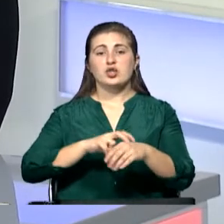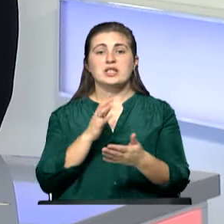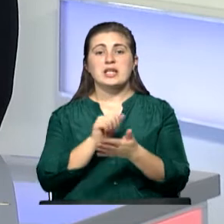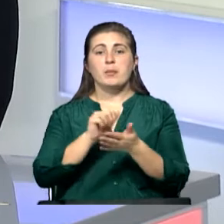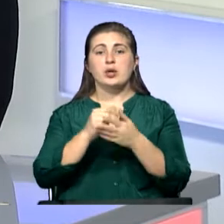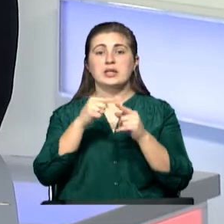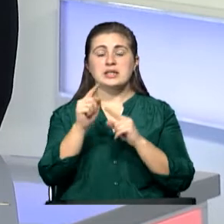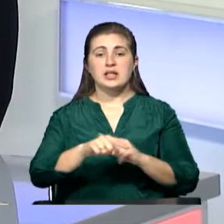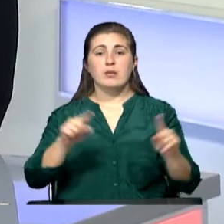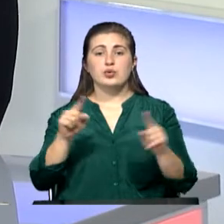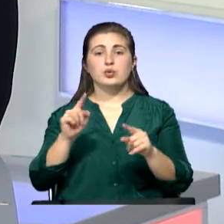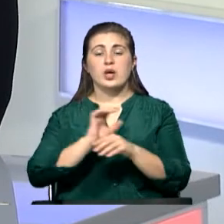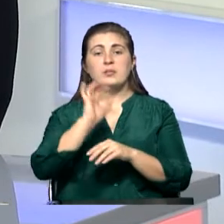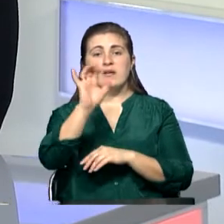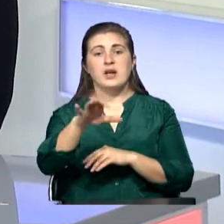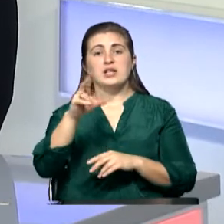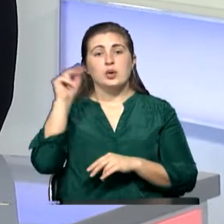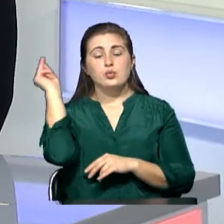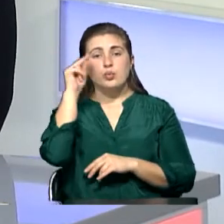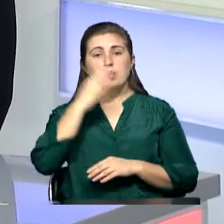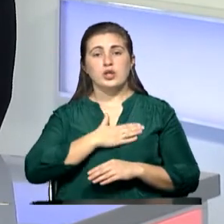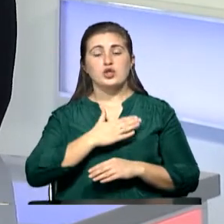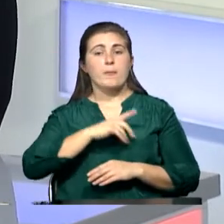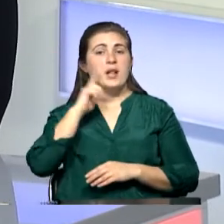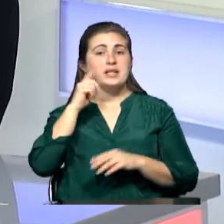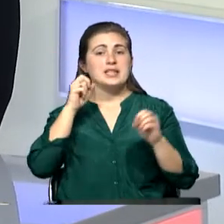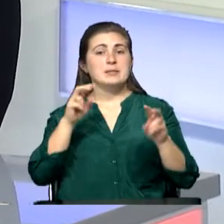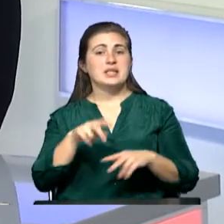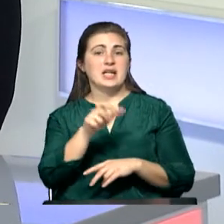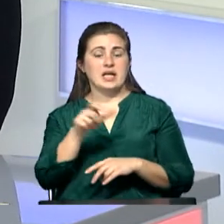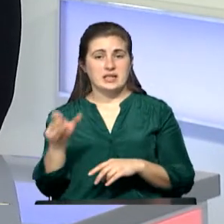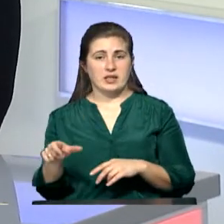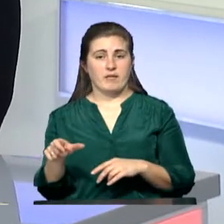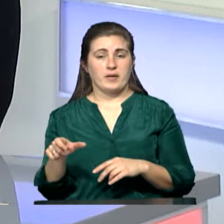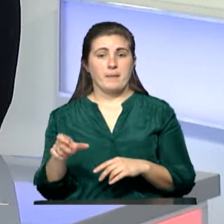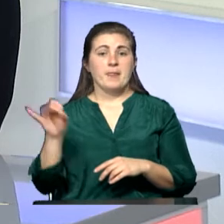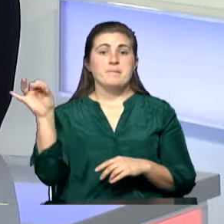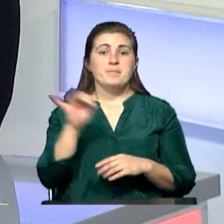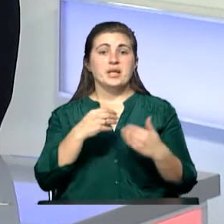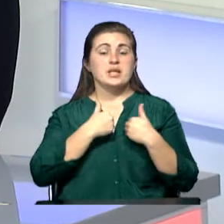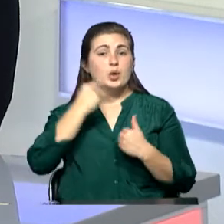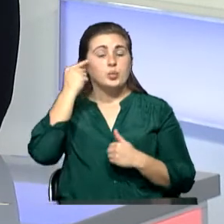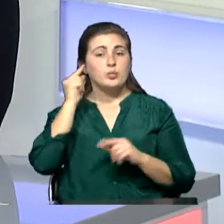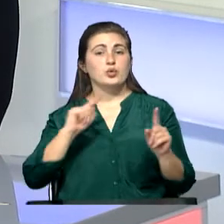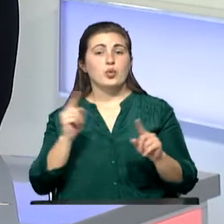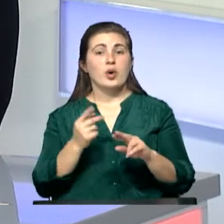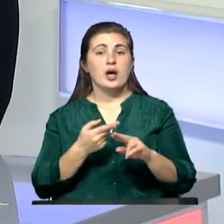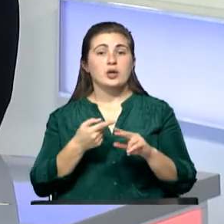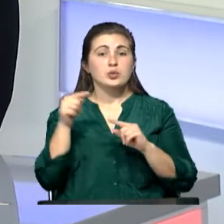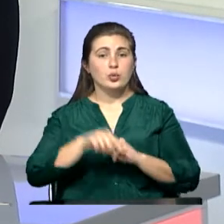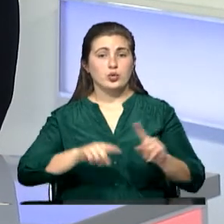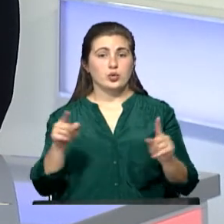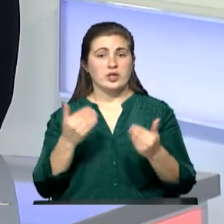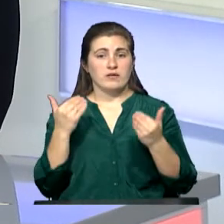тем, что отправляют на учебу наших молодых специалистов. И я думаю, что это очень... то, что